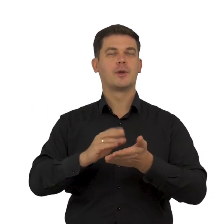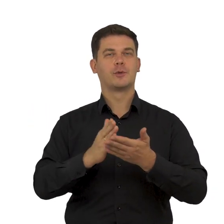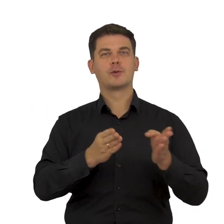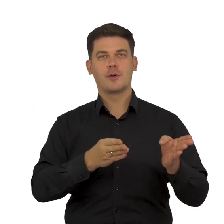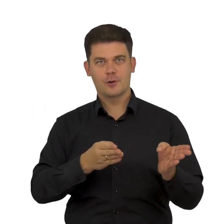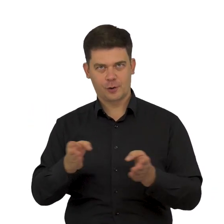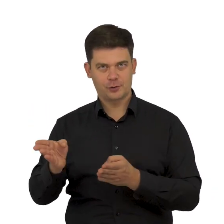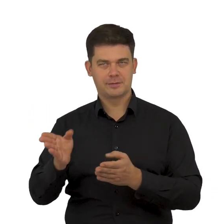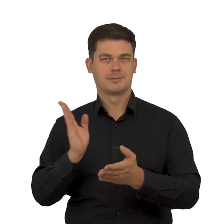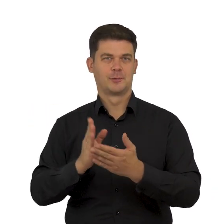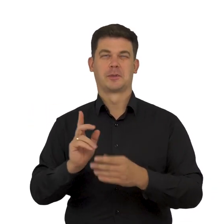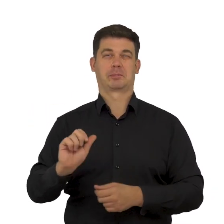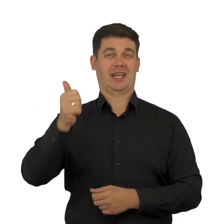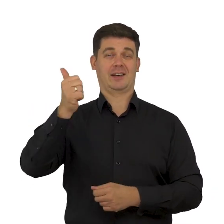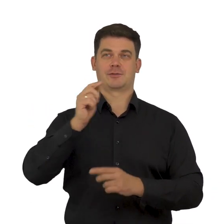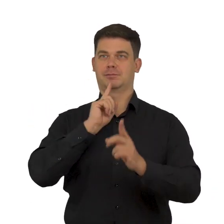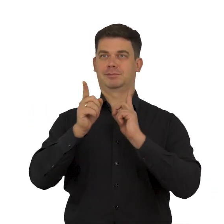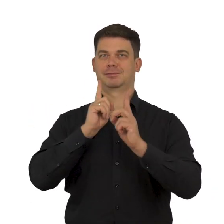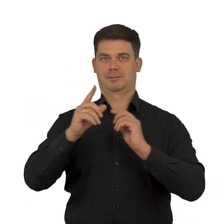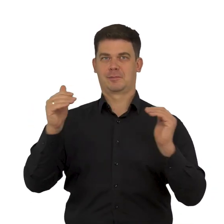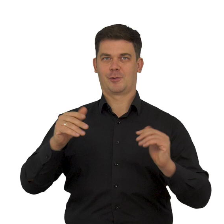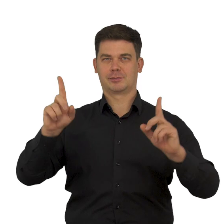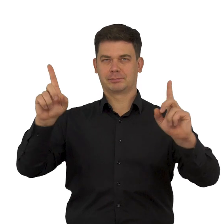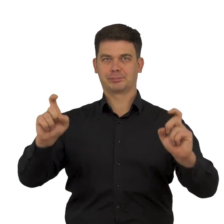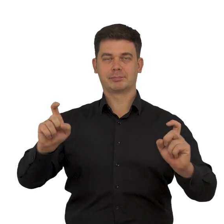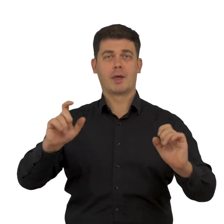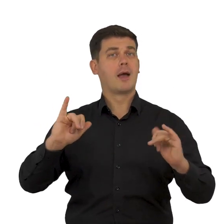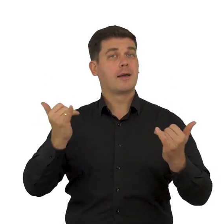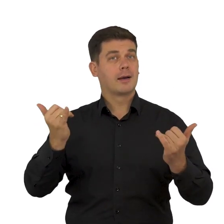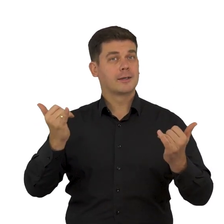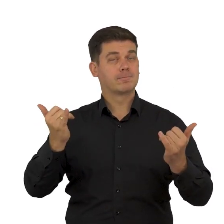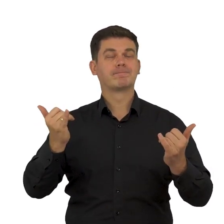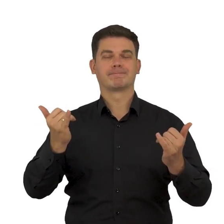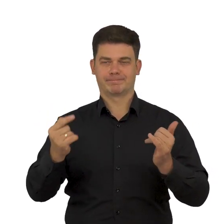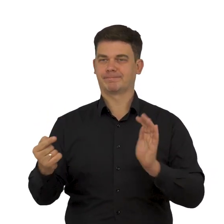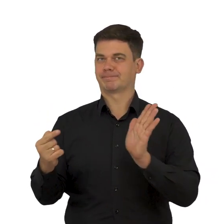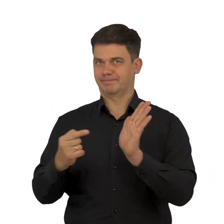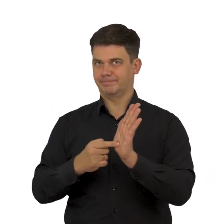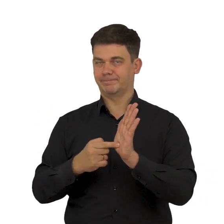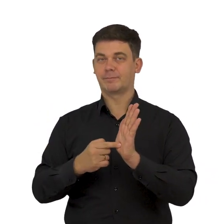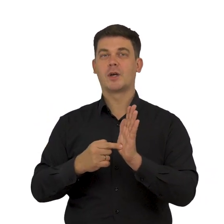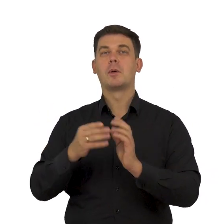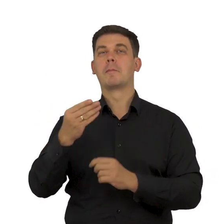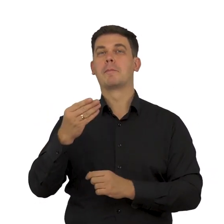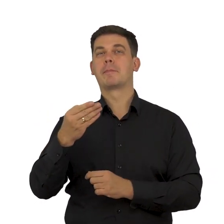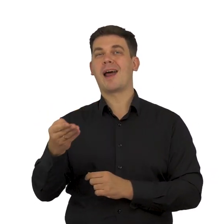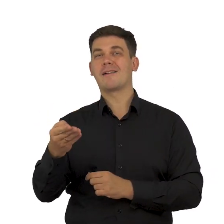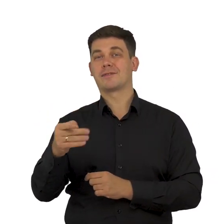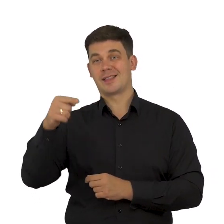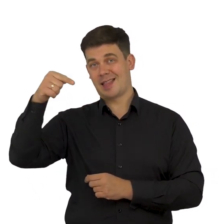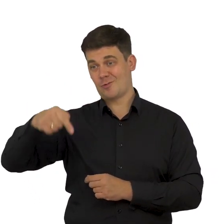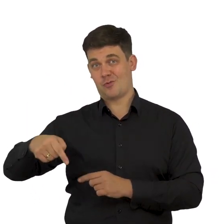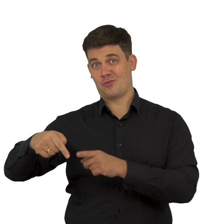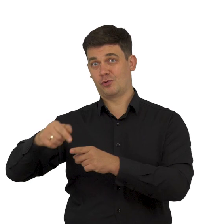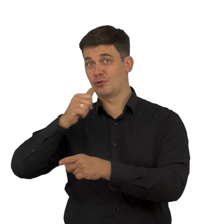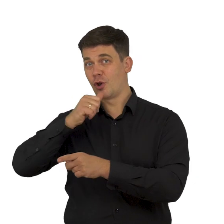Gotowe! Możemy rozpocząć pierwszą rozmowę na WhatsApp. Aby to zrobić, dotykamy ikonę w prawym dolnym